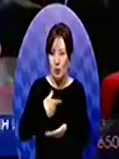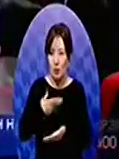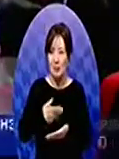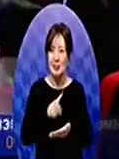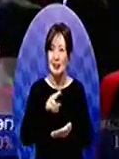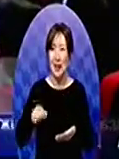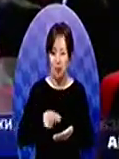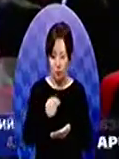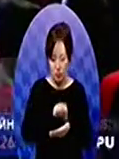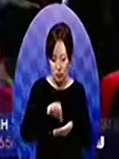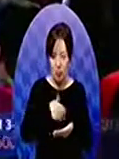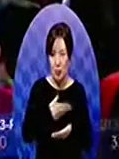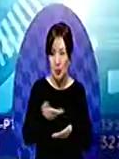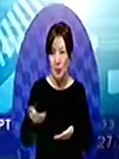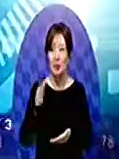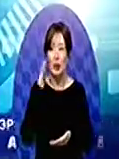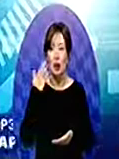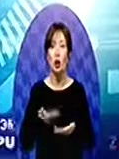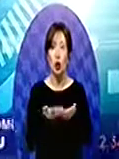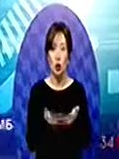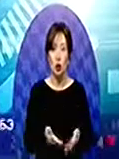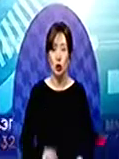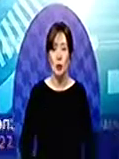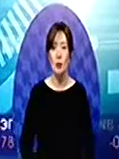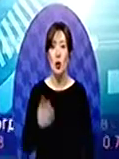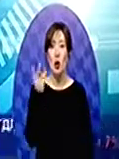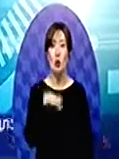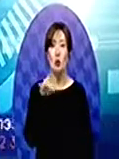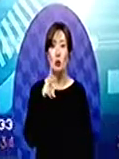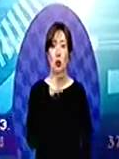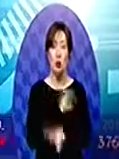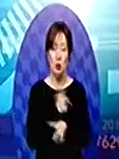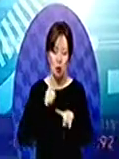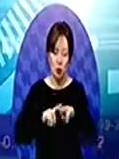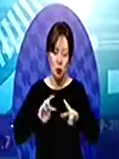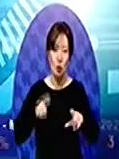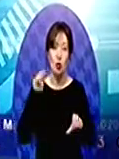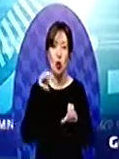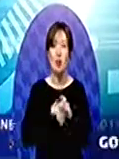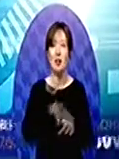юм. Үндсэн хууль нэмэлт өөрчлөлт оруулах асуудлаар зөвлөлдөх